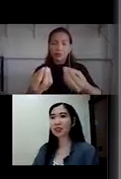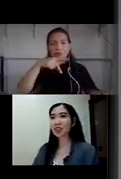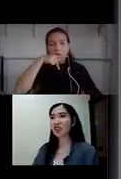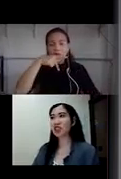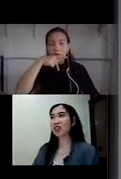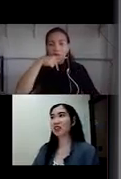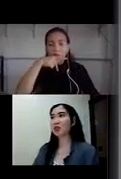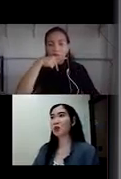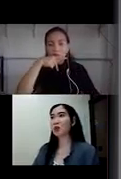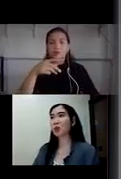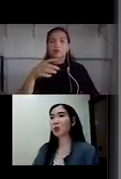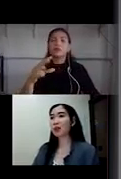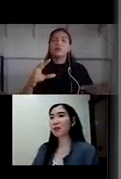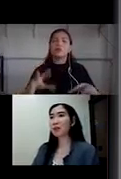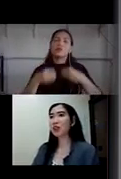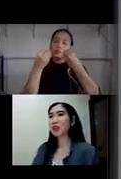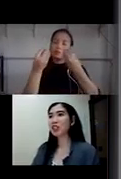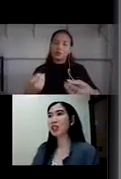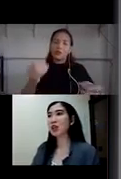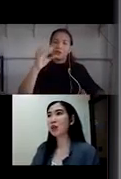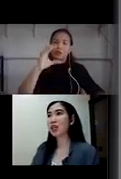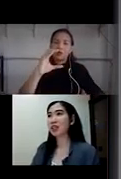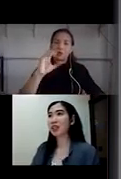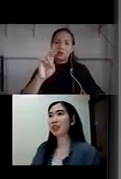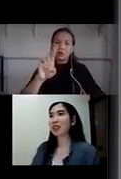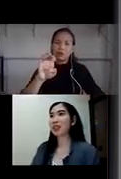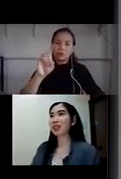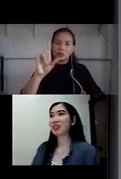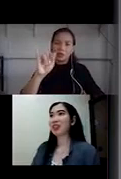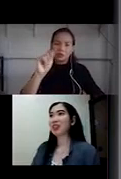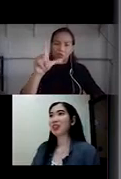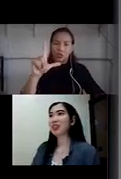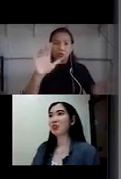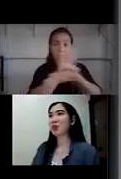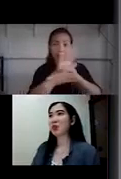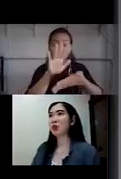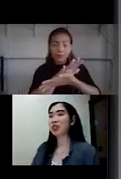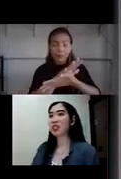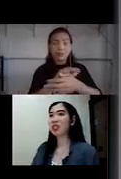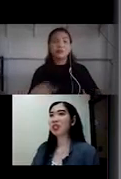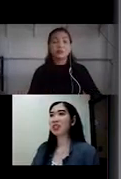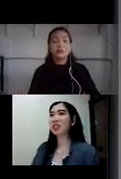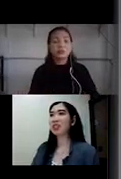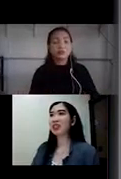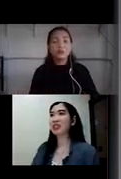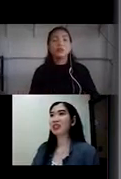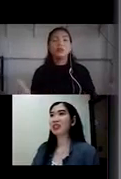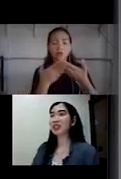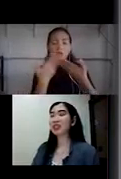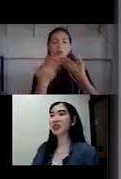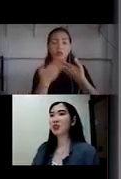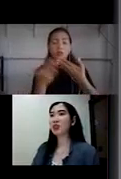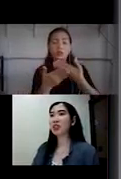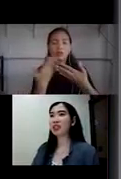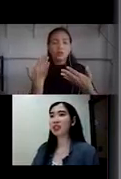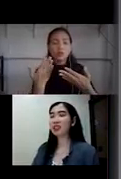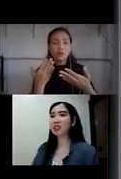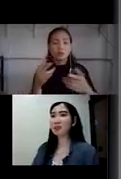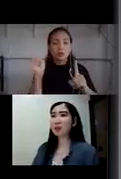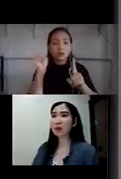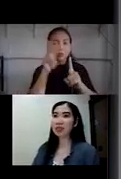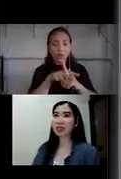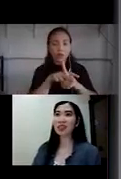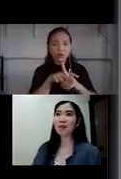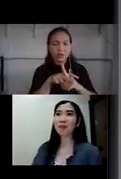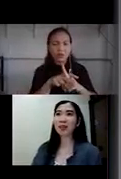mga credentials. So, paano ba siya gawin? This is so easy that siguro hindi lang